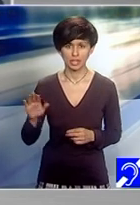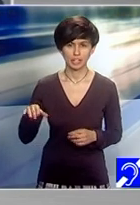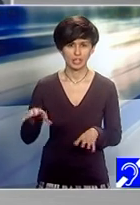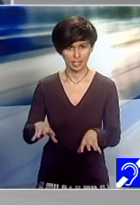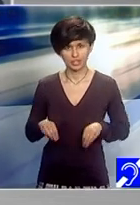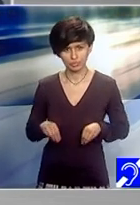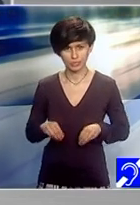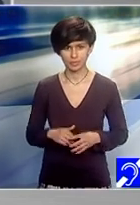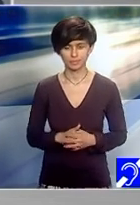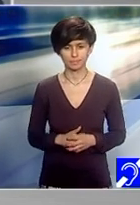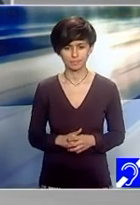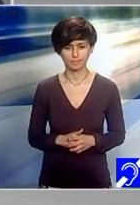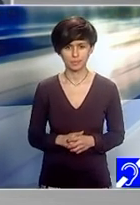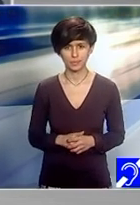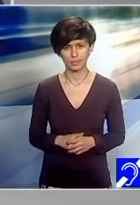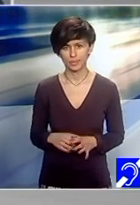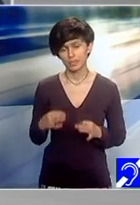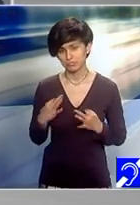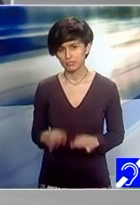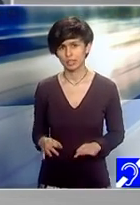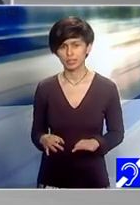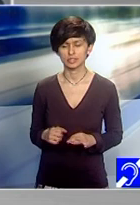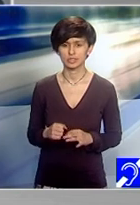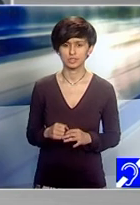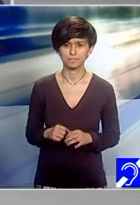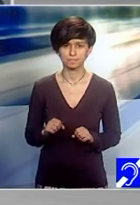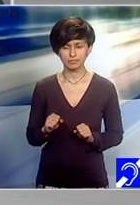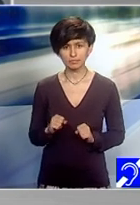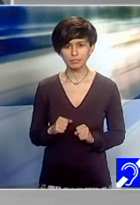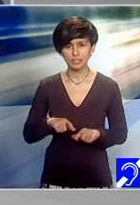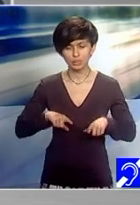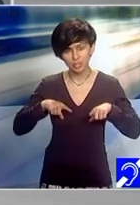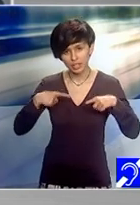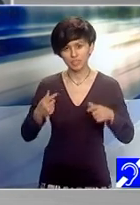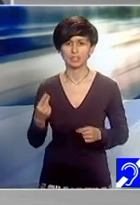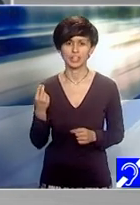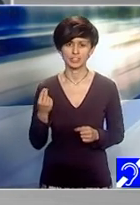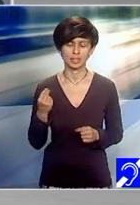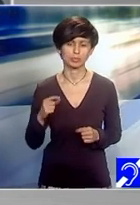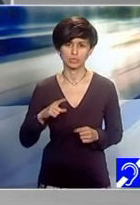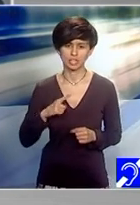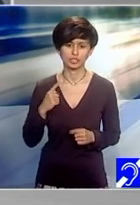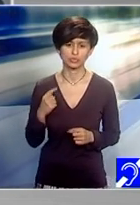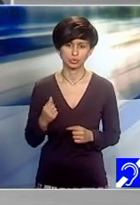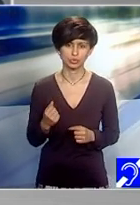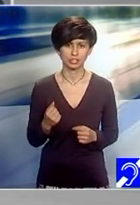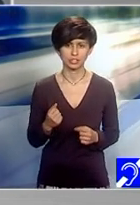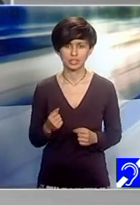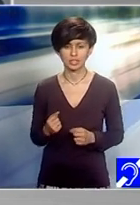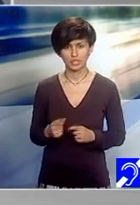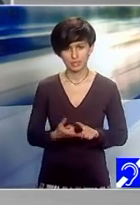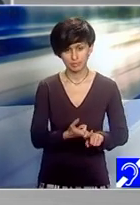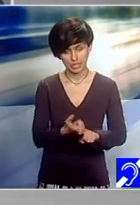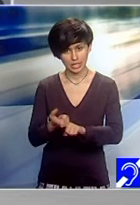Și cu siguranță viața plăcută și viața bună sunt cumva